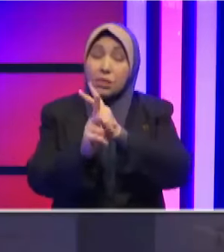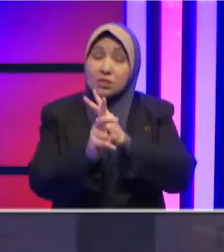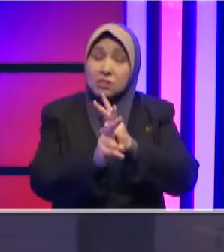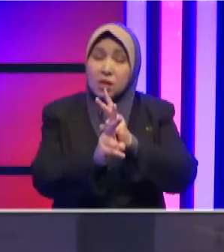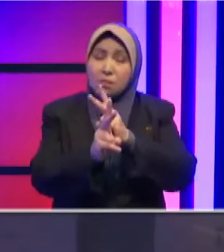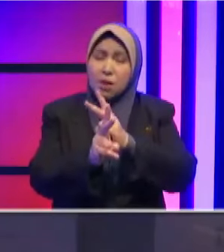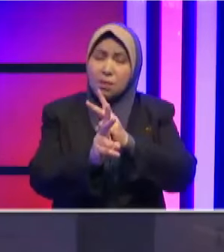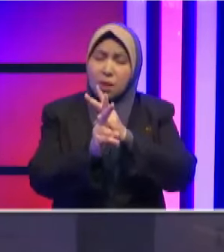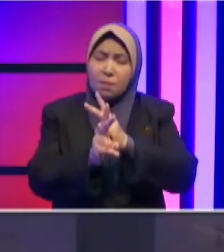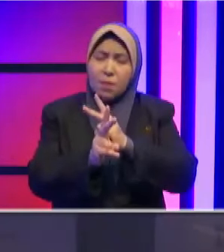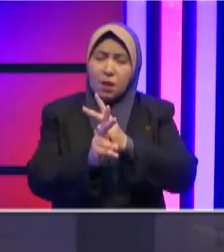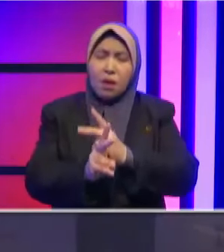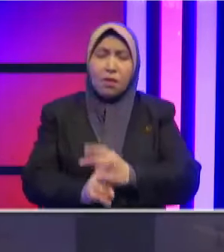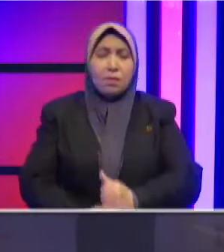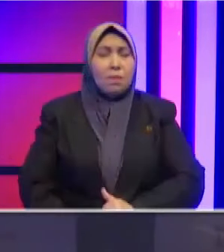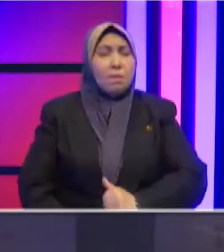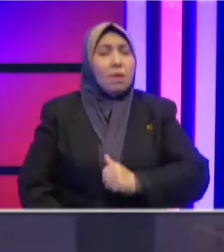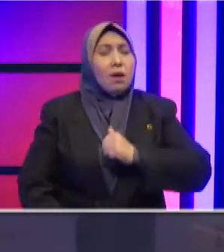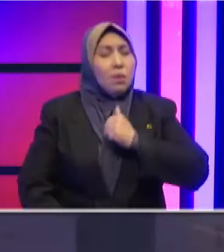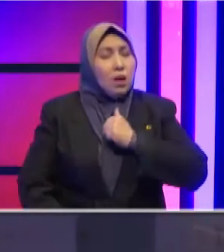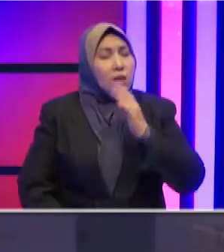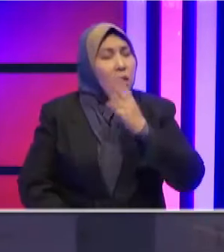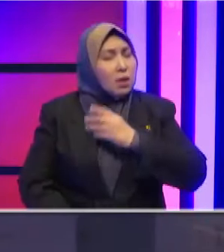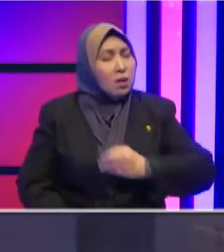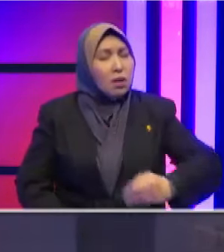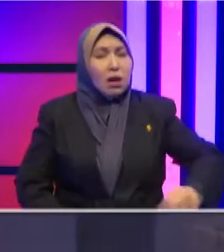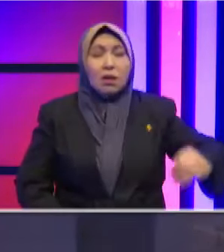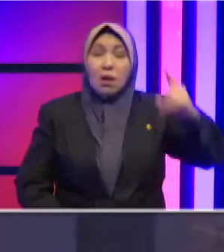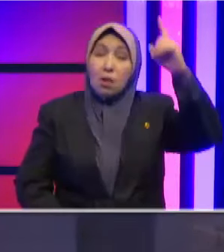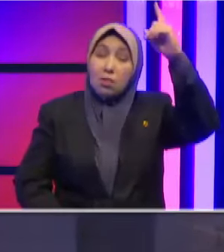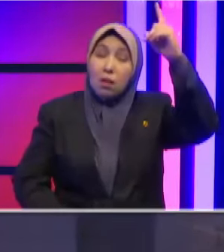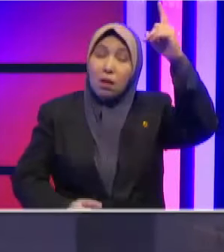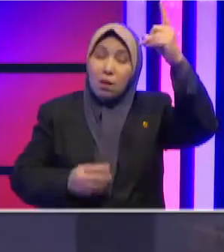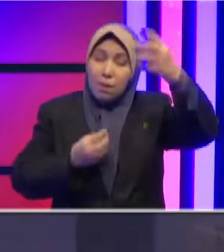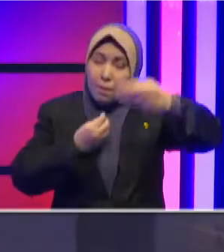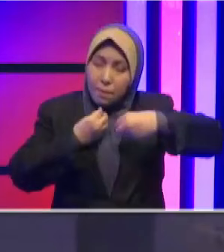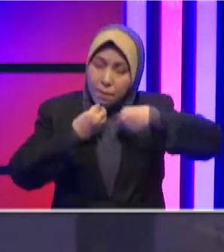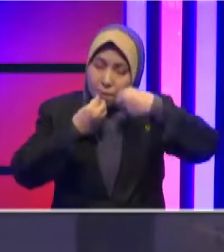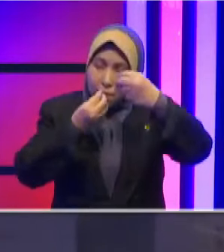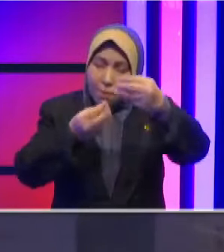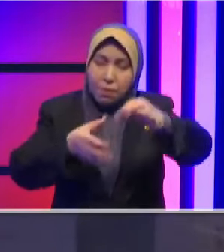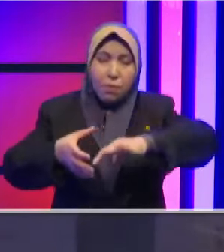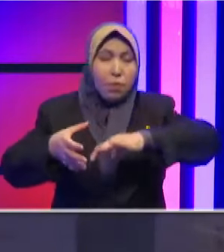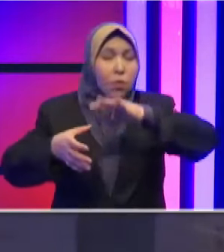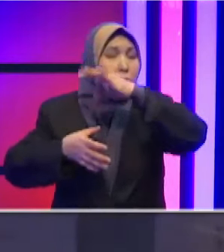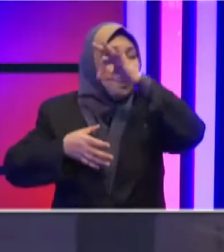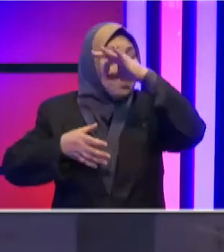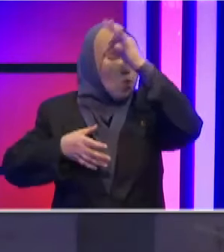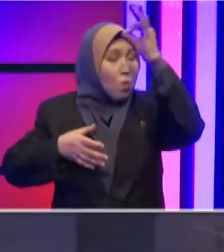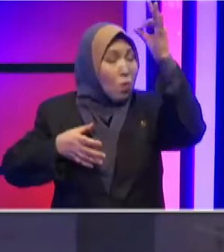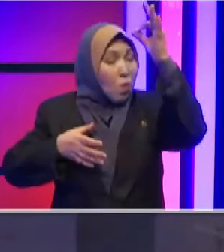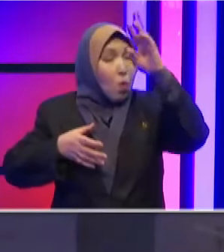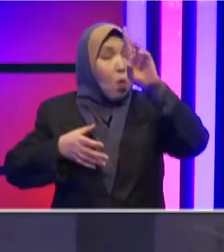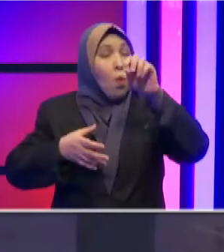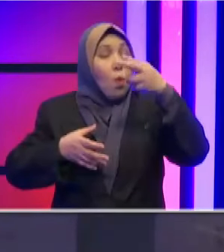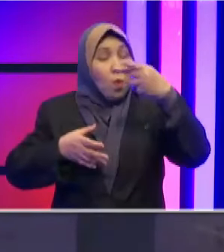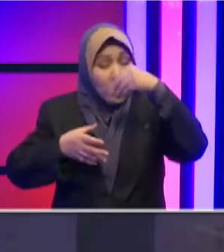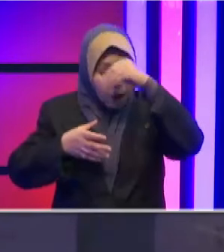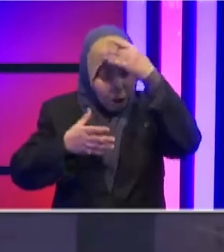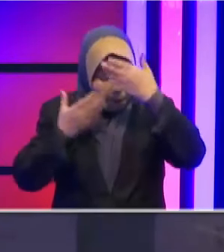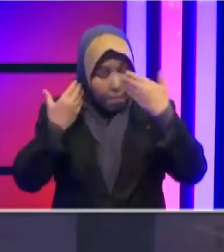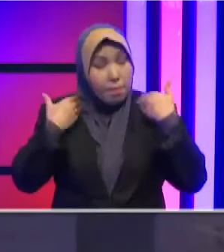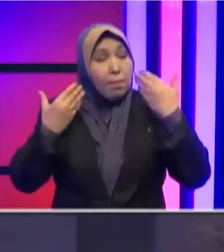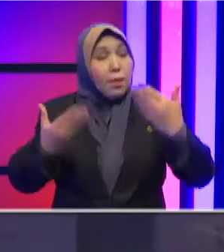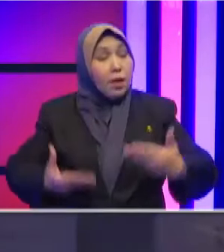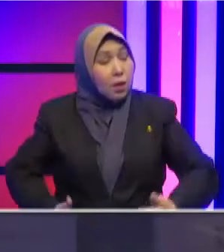kehormatannya lalu kami tiupkan roh daripada kami kedalam tubuhnya kami jadikan